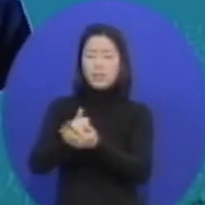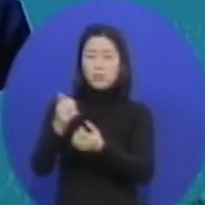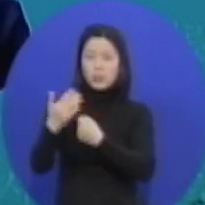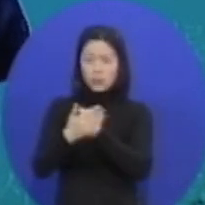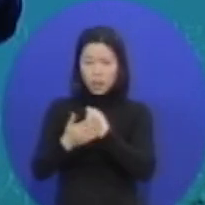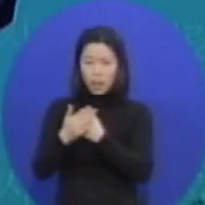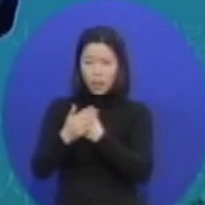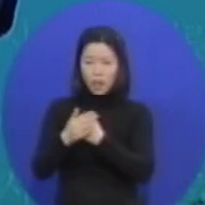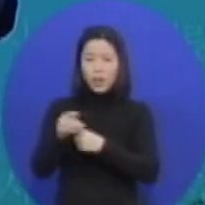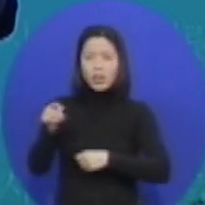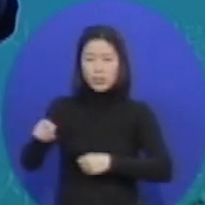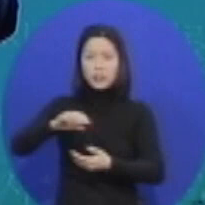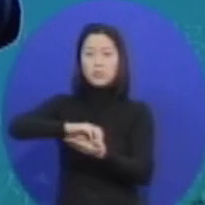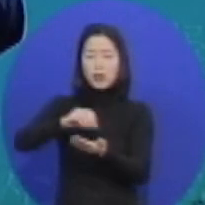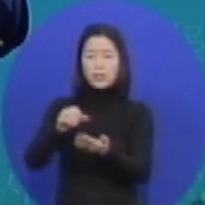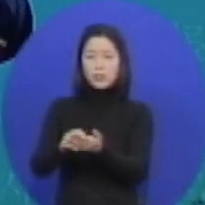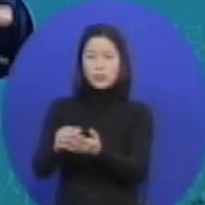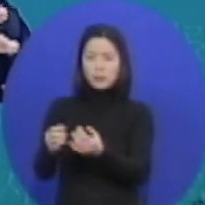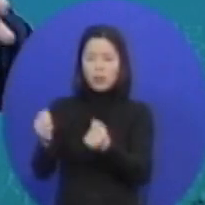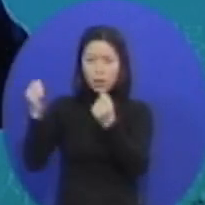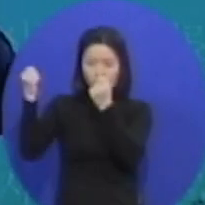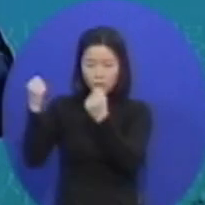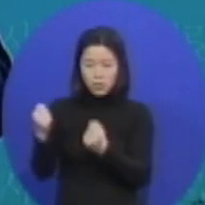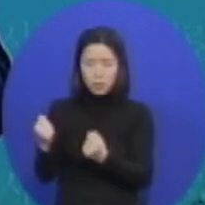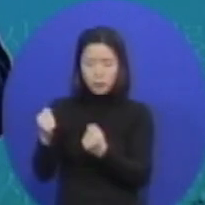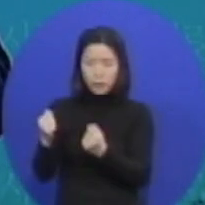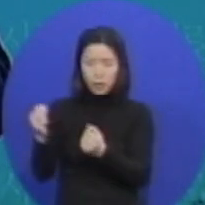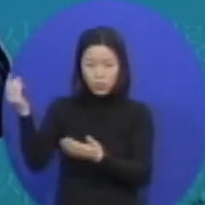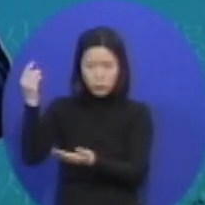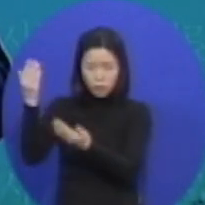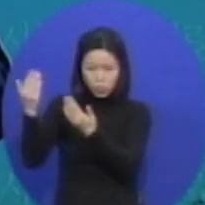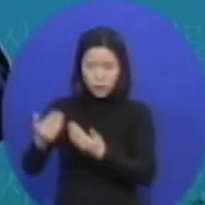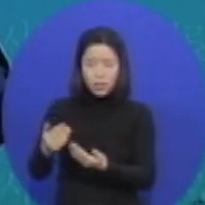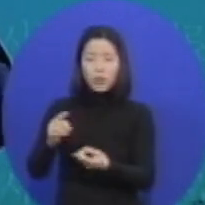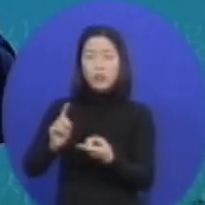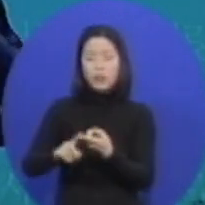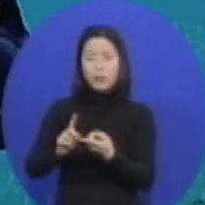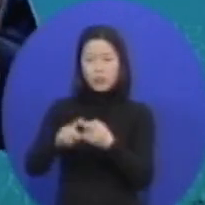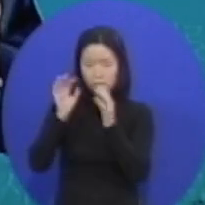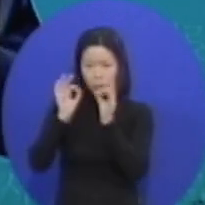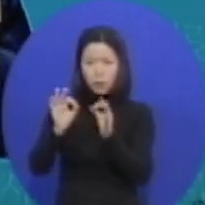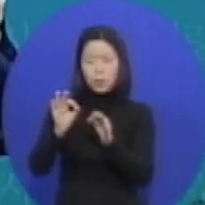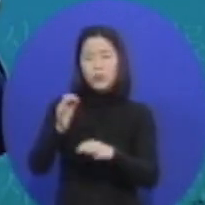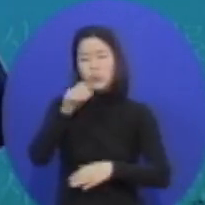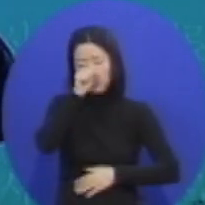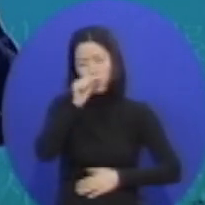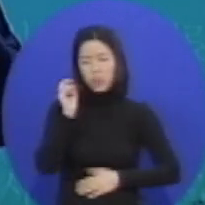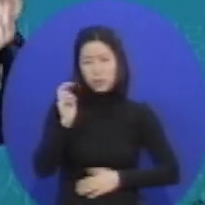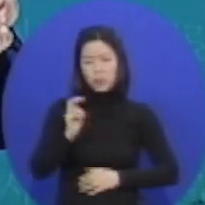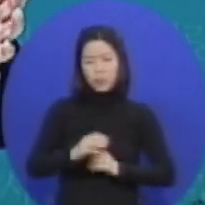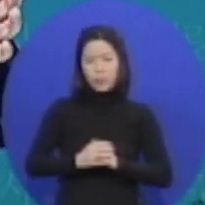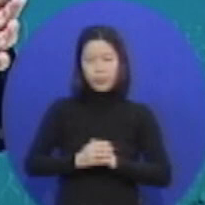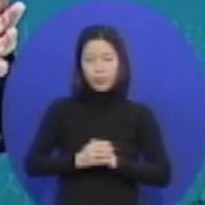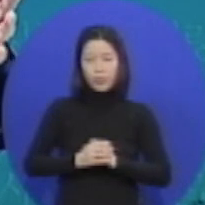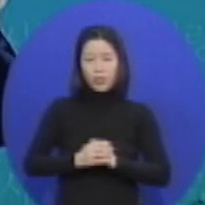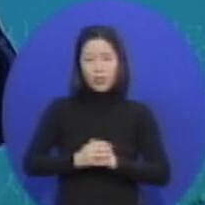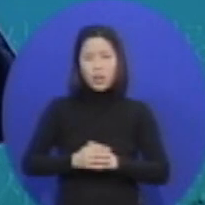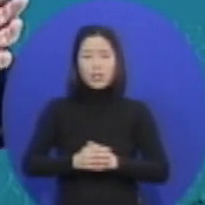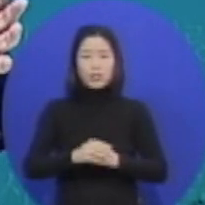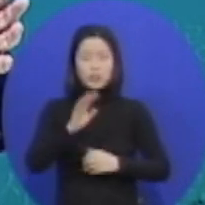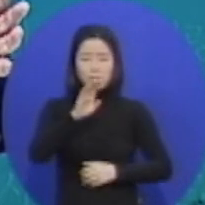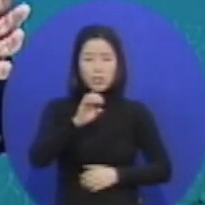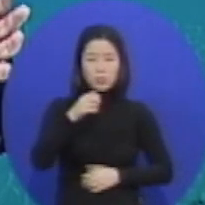임 하겠구나 하는 것을 알고 좋아 하시는 거예요 4 17절에 그의 많은 죄가